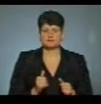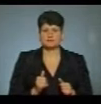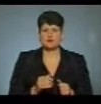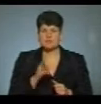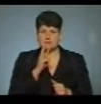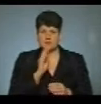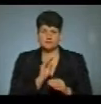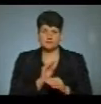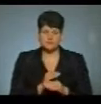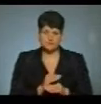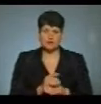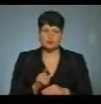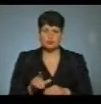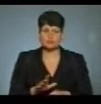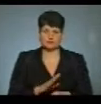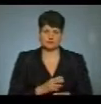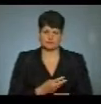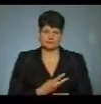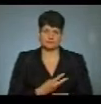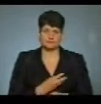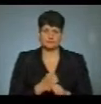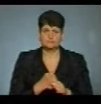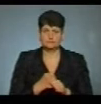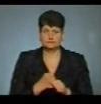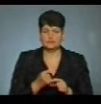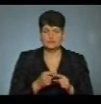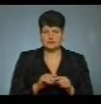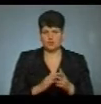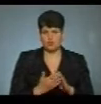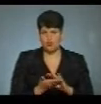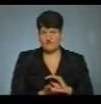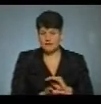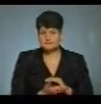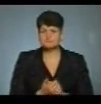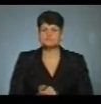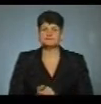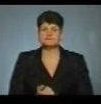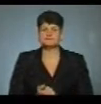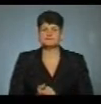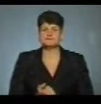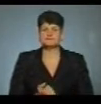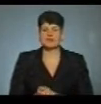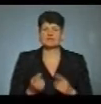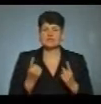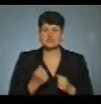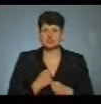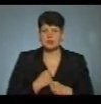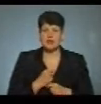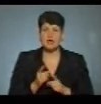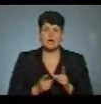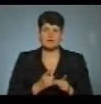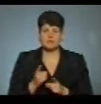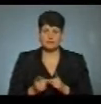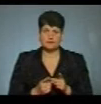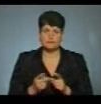заробітної плати, щоб люди були мотивовані працювати саме в таких умовах. Тому що, ну, на превеликий жаль, реформа вторинної